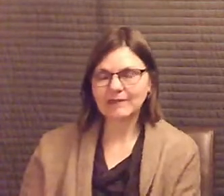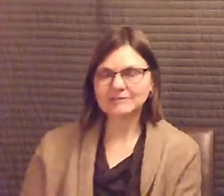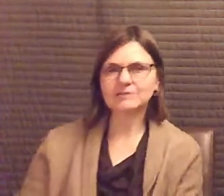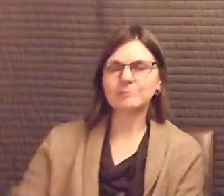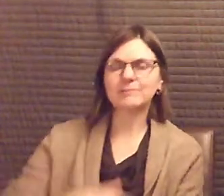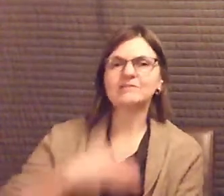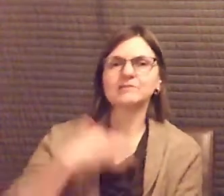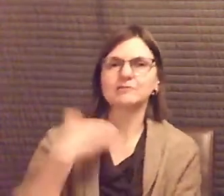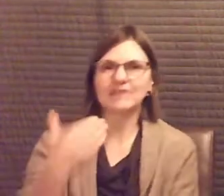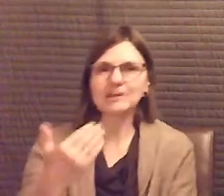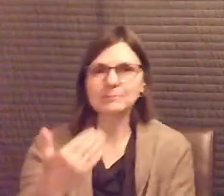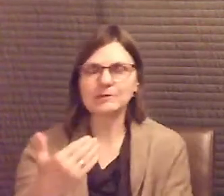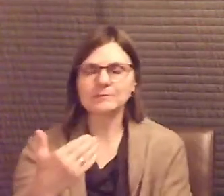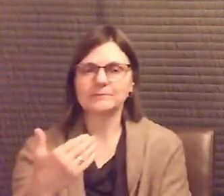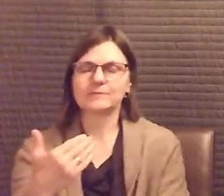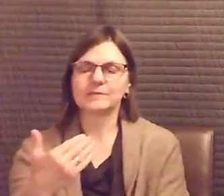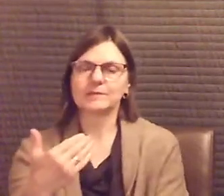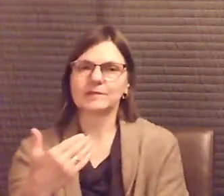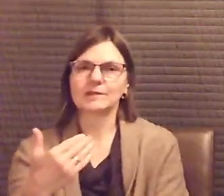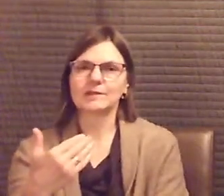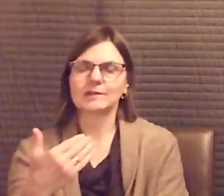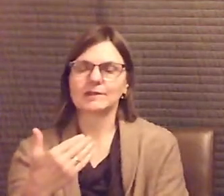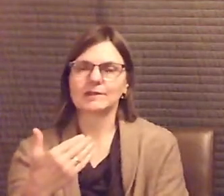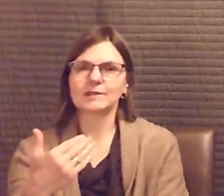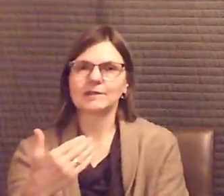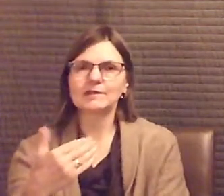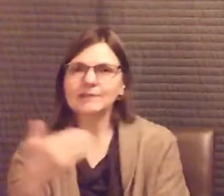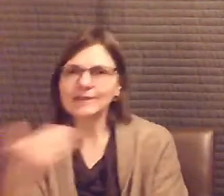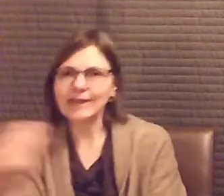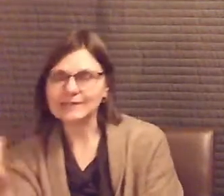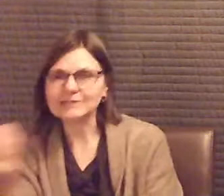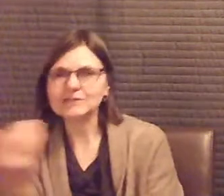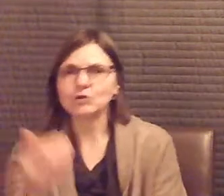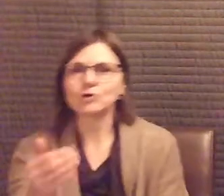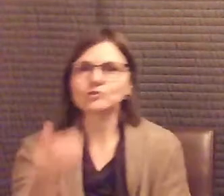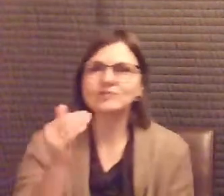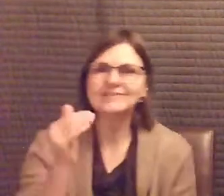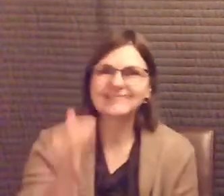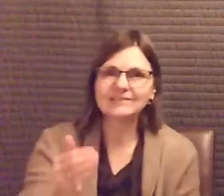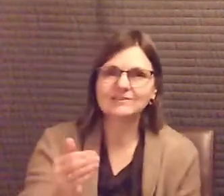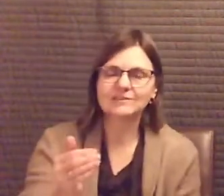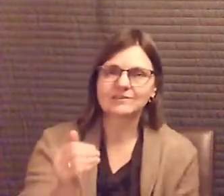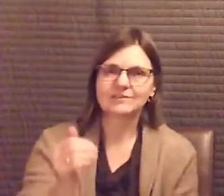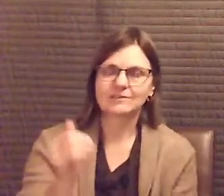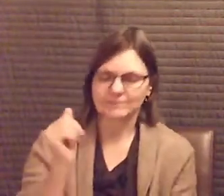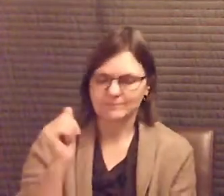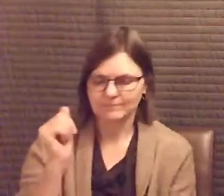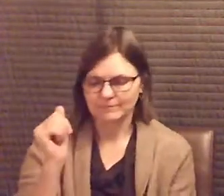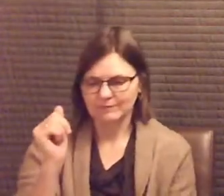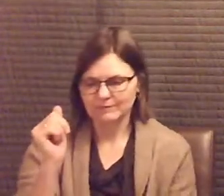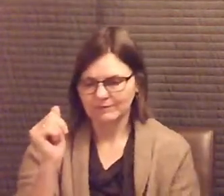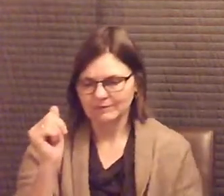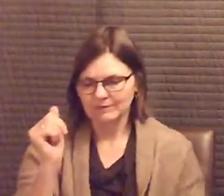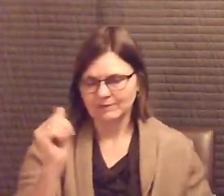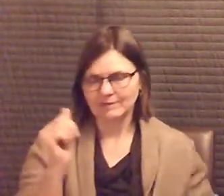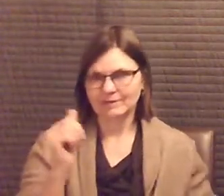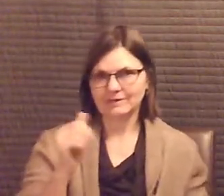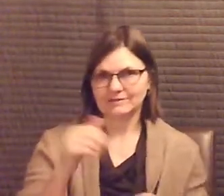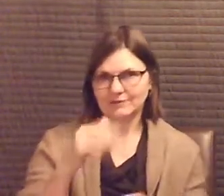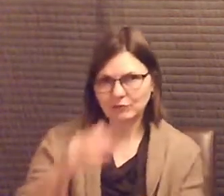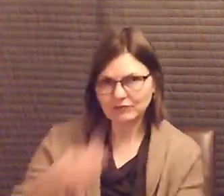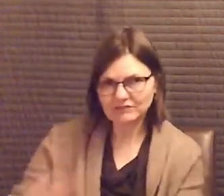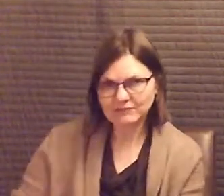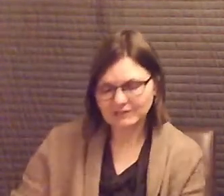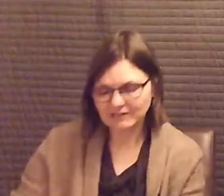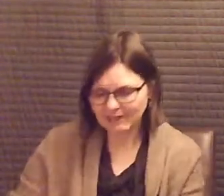maakt dat dat mensen verwerpen doorzoeken en ze gene die groots en die u zo mooi scriptjes nou ik